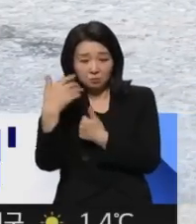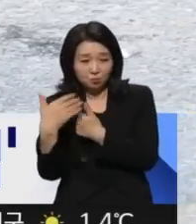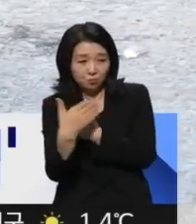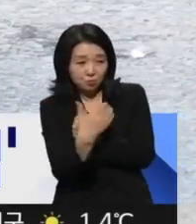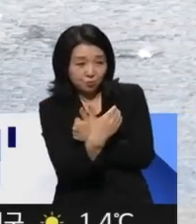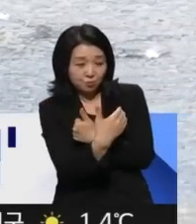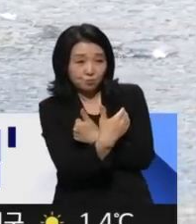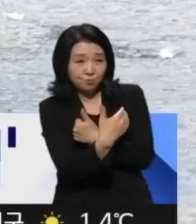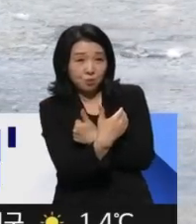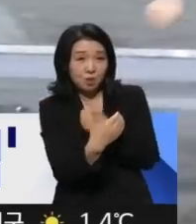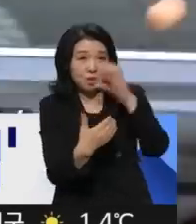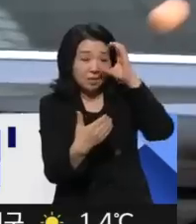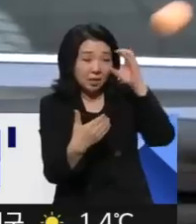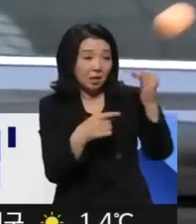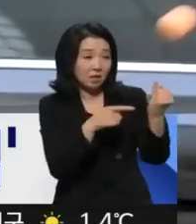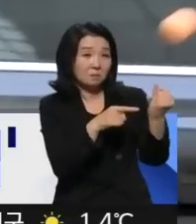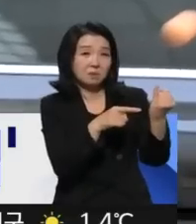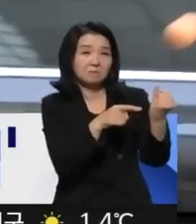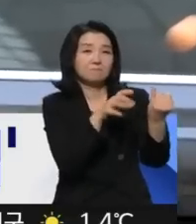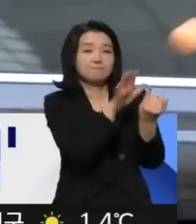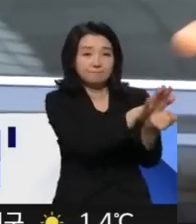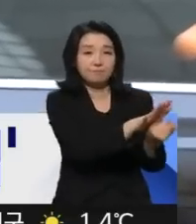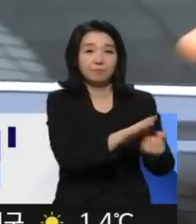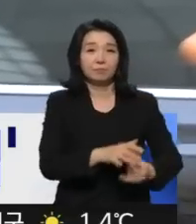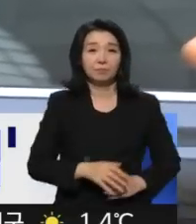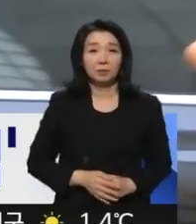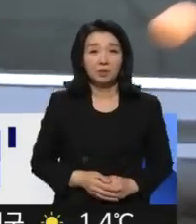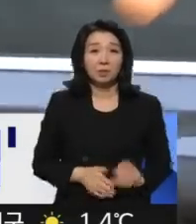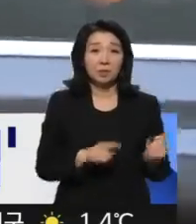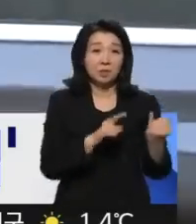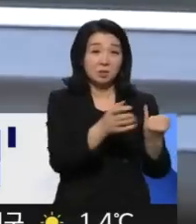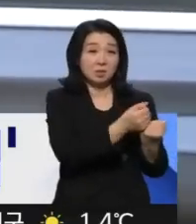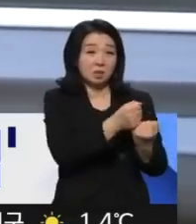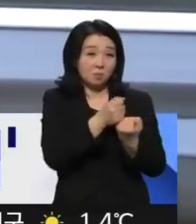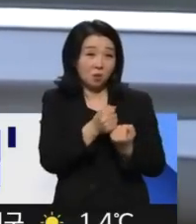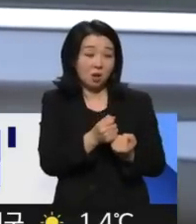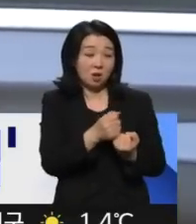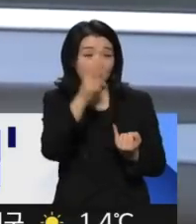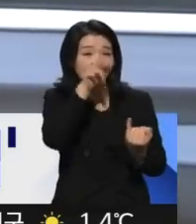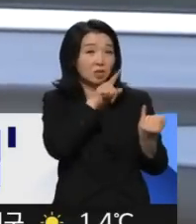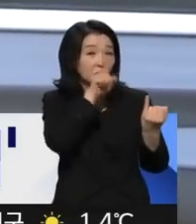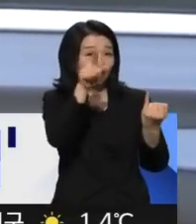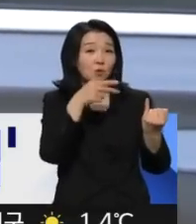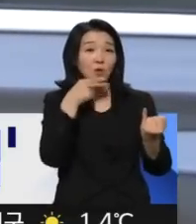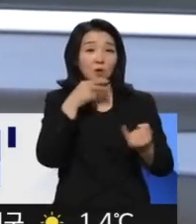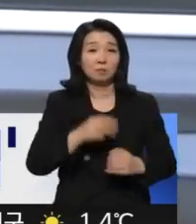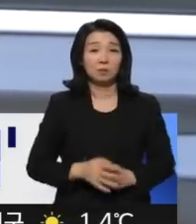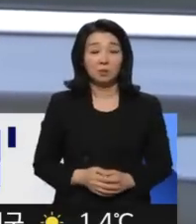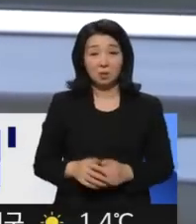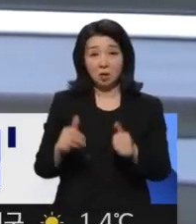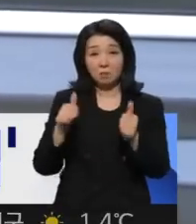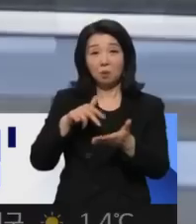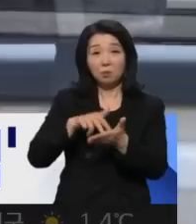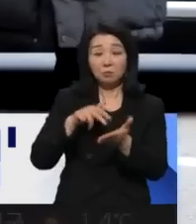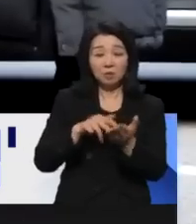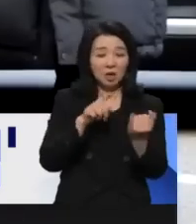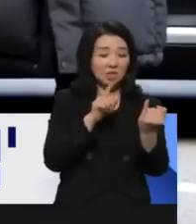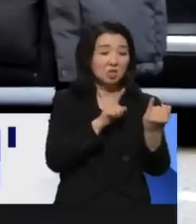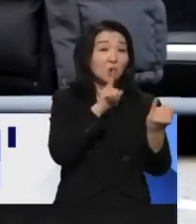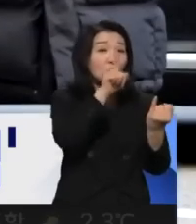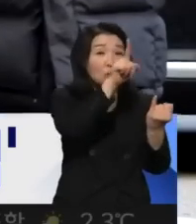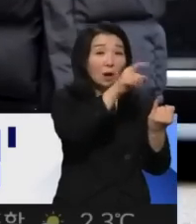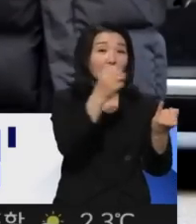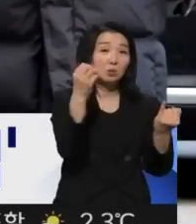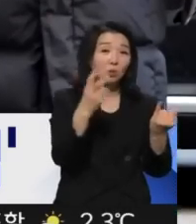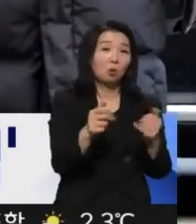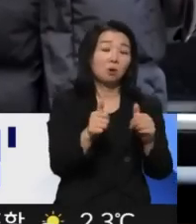경호하고 계란을 던진 이메리 씨를 제지했습니다. 다만 이 씨를 체포하거나 경찰에 신고하진 않았는데요. 법원 측은 이 씨를 고발하거나